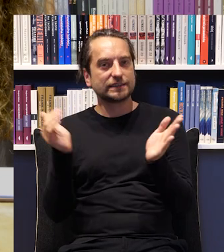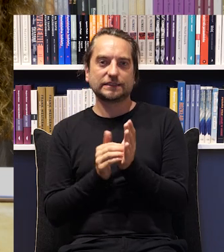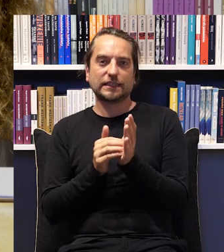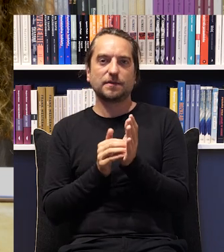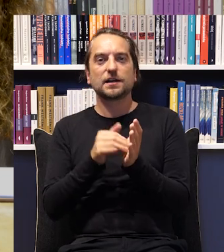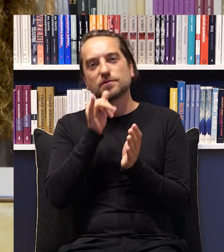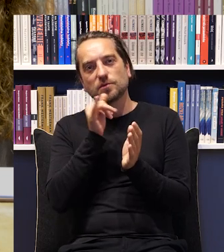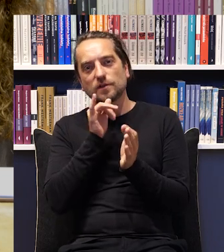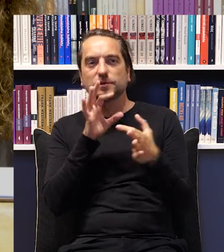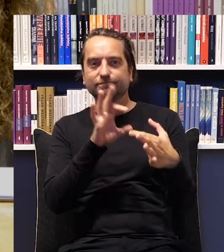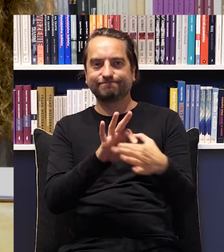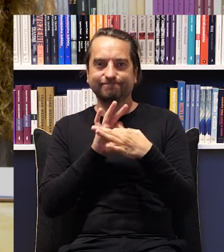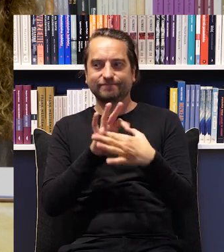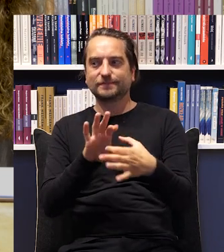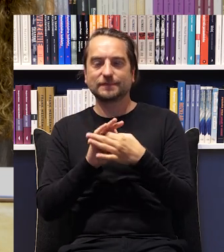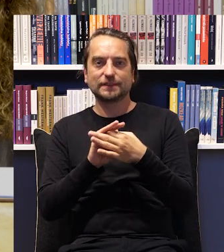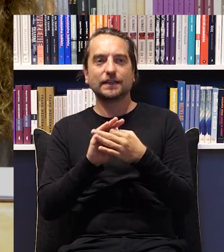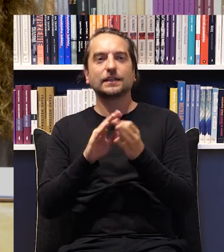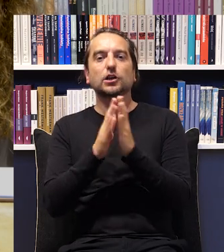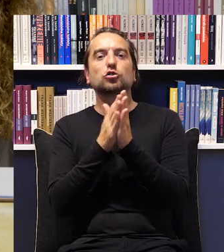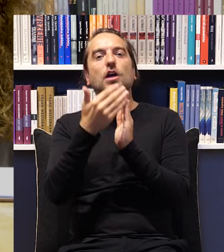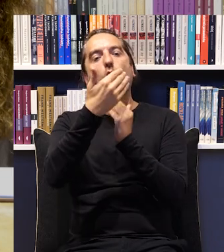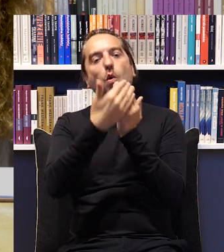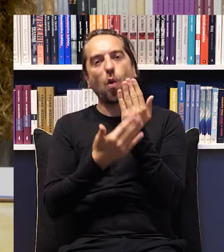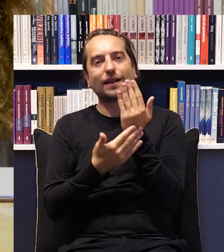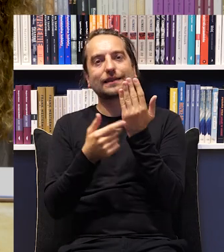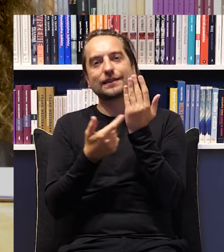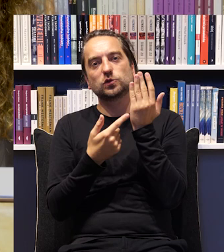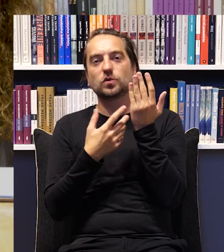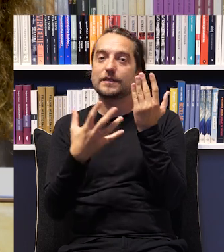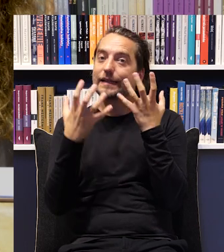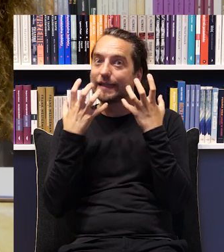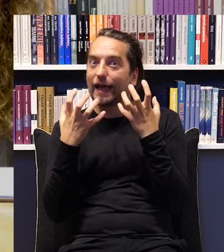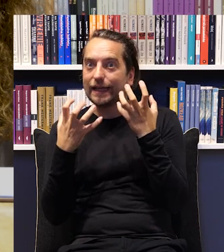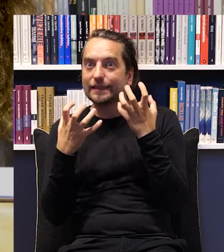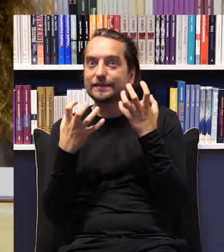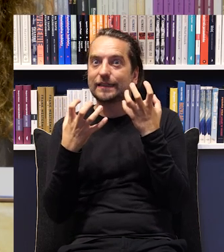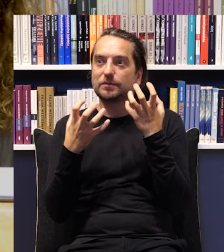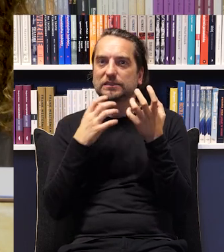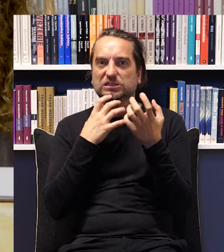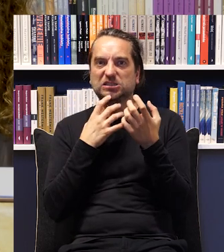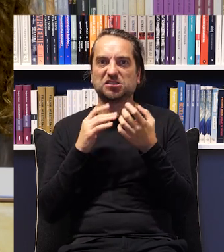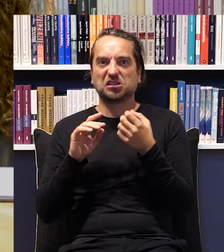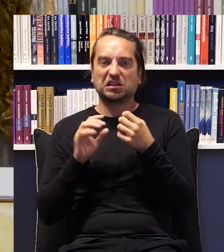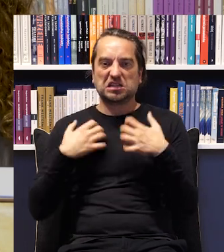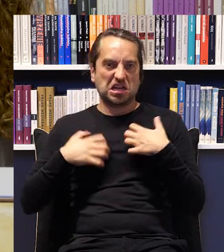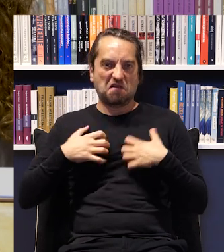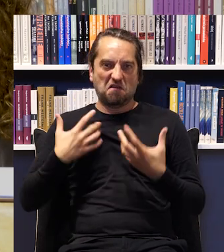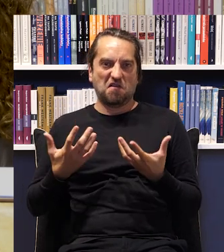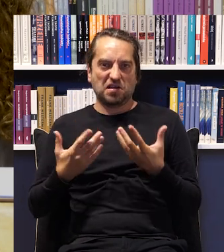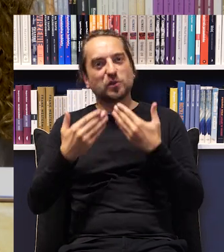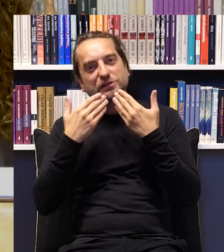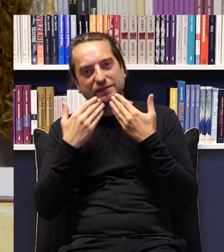prostu władować co się da na tę okładkę, żeby ludzi albo zachęcić, albo wkurzyć, no bo